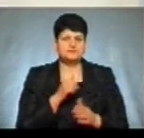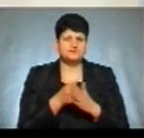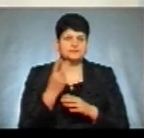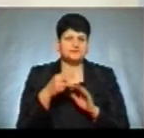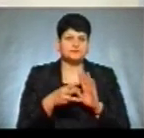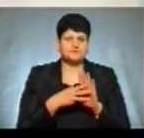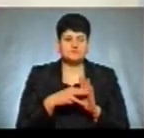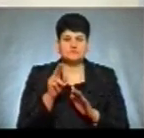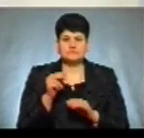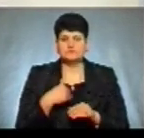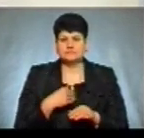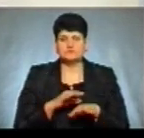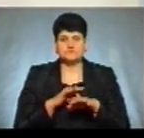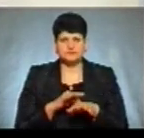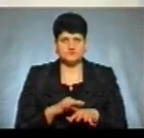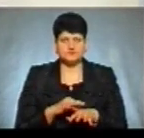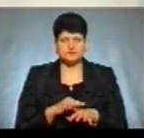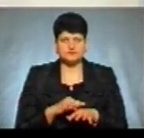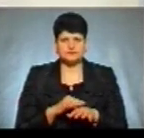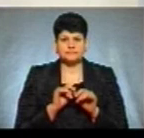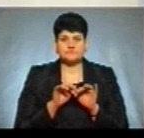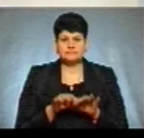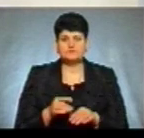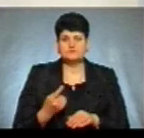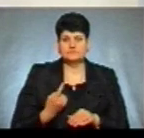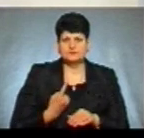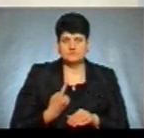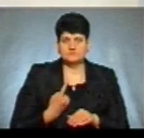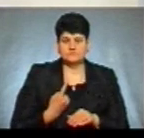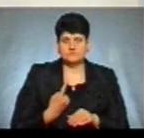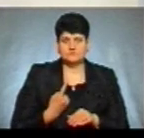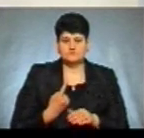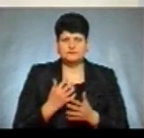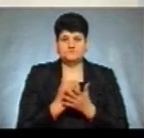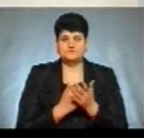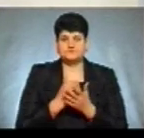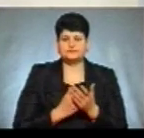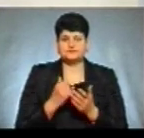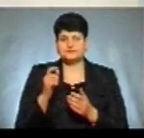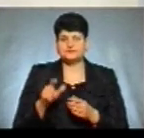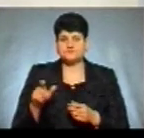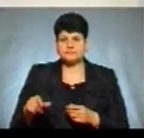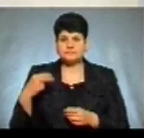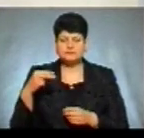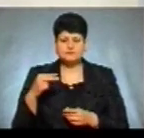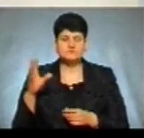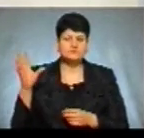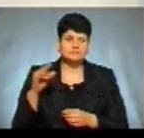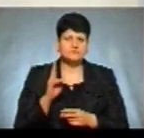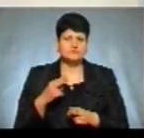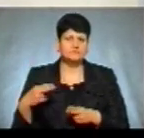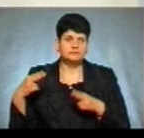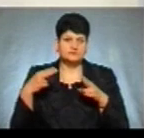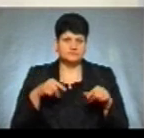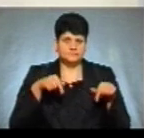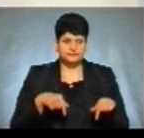числа ми проводимо процедури охорони кандидатів в президенти. Тобто всі кандидати, які до нас